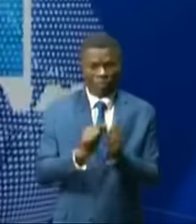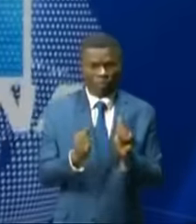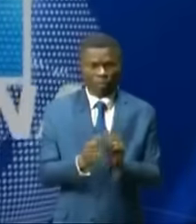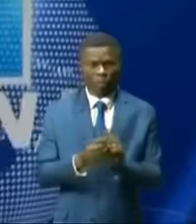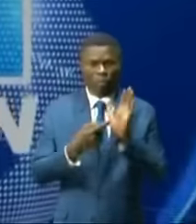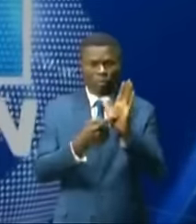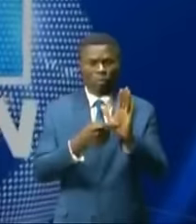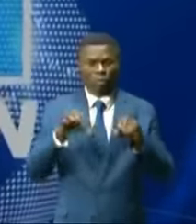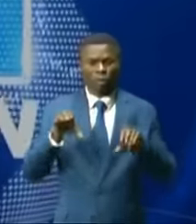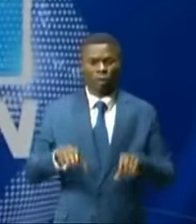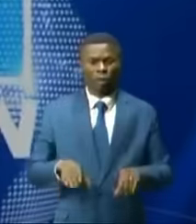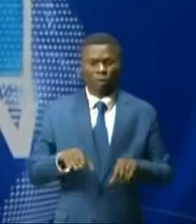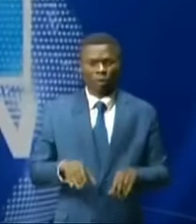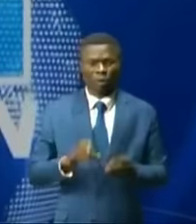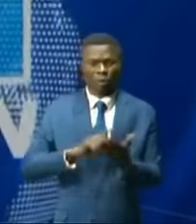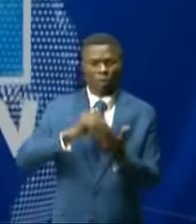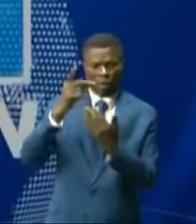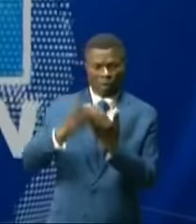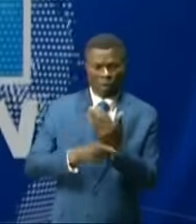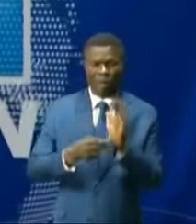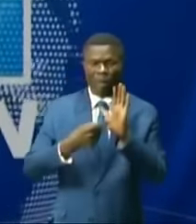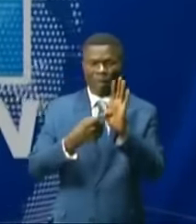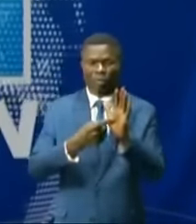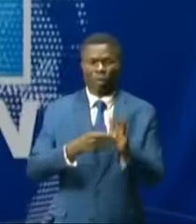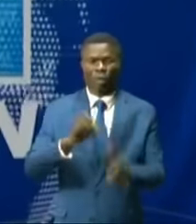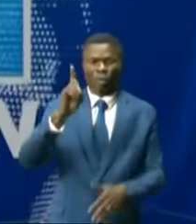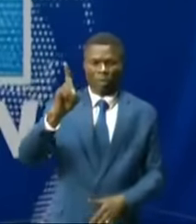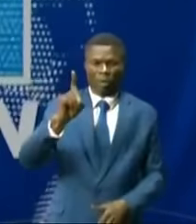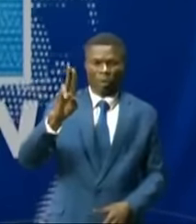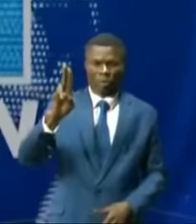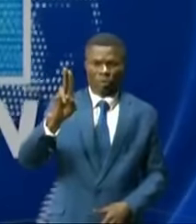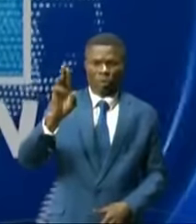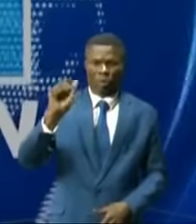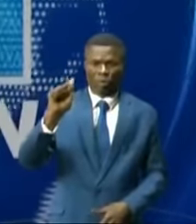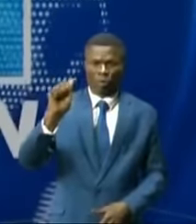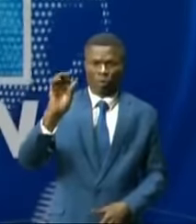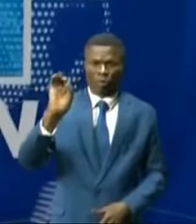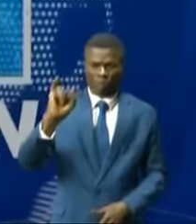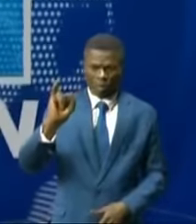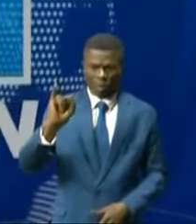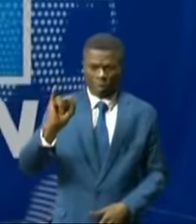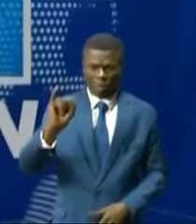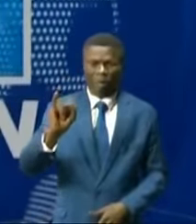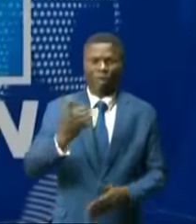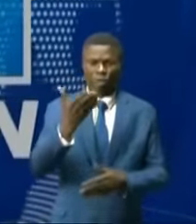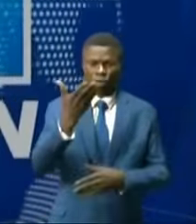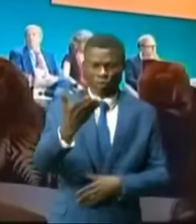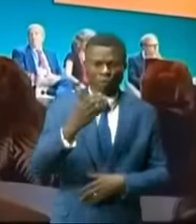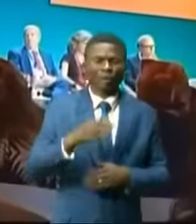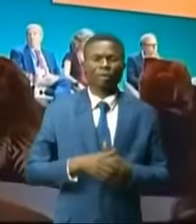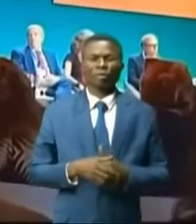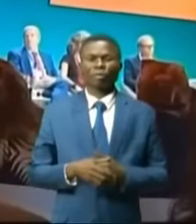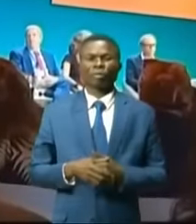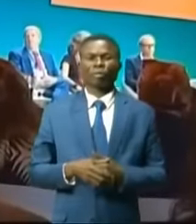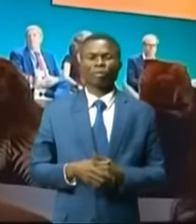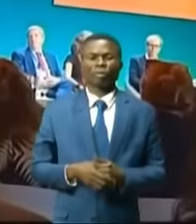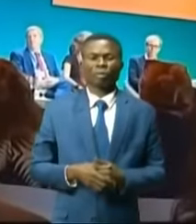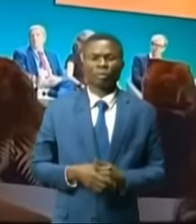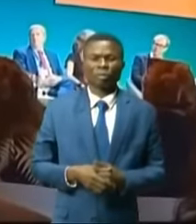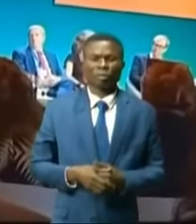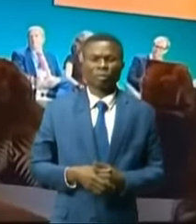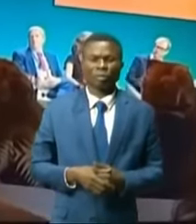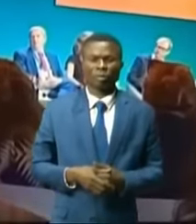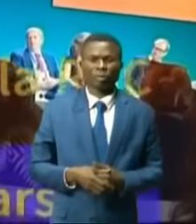présenté par la RDC, un plan dévoilé à Dubaï par l'envoyé spécial du chef de l'État, Stéphanie Mbombo. La